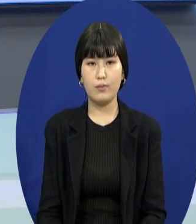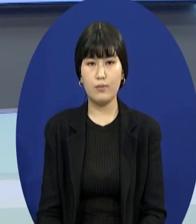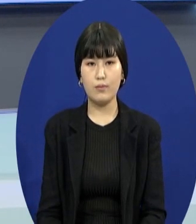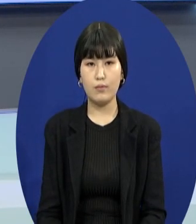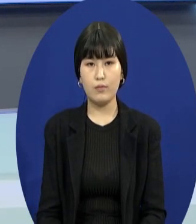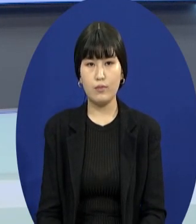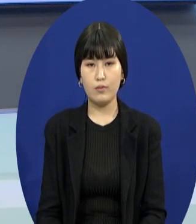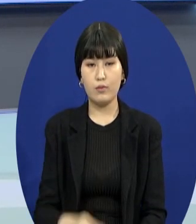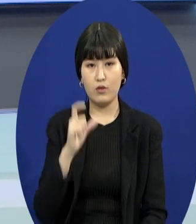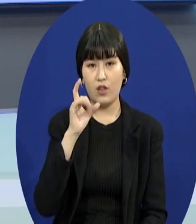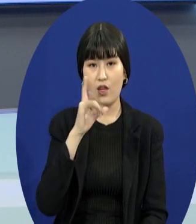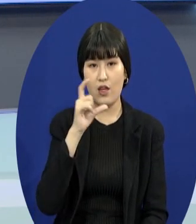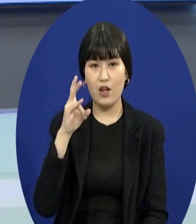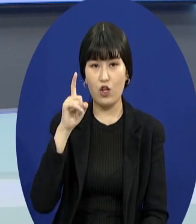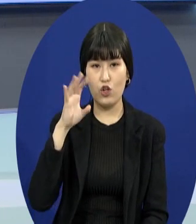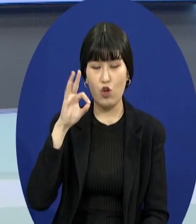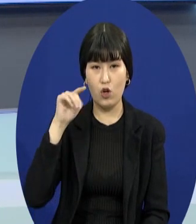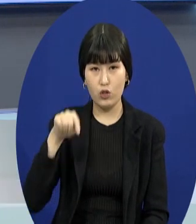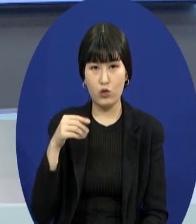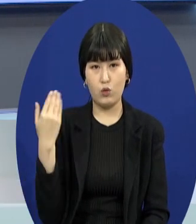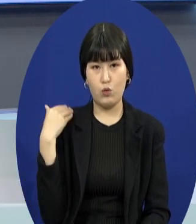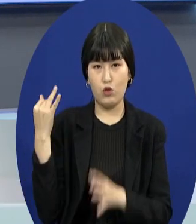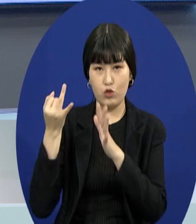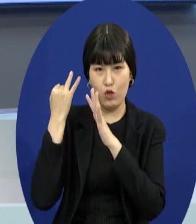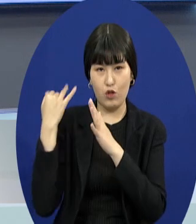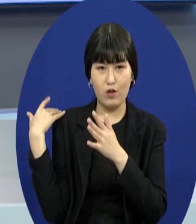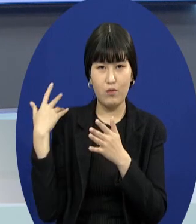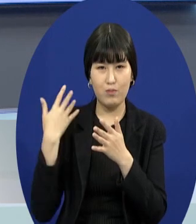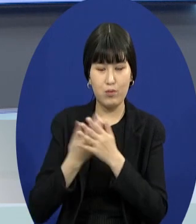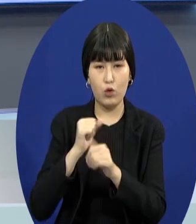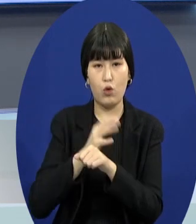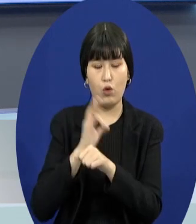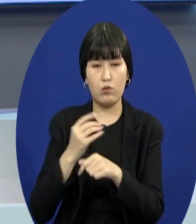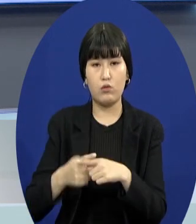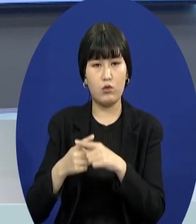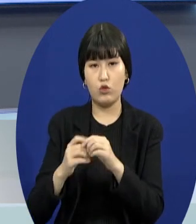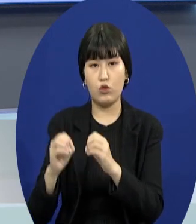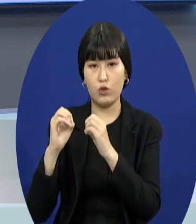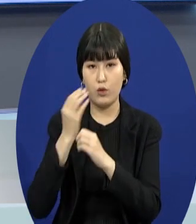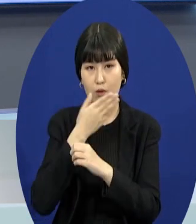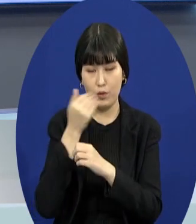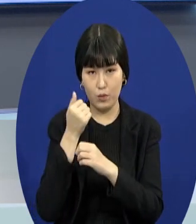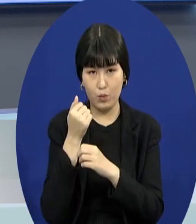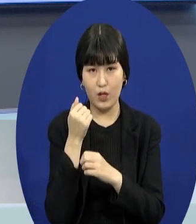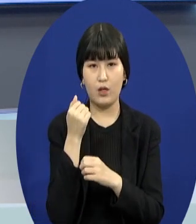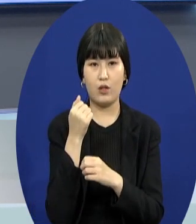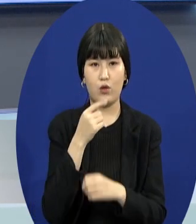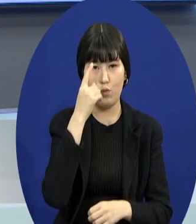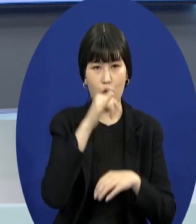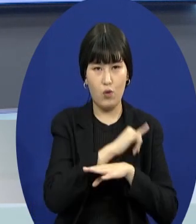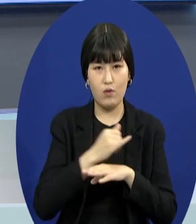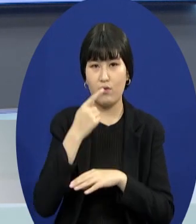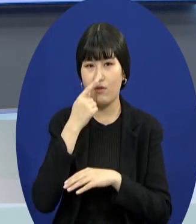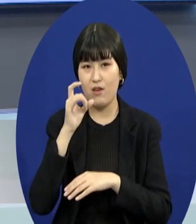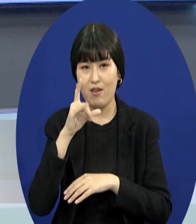За, Ирээн хотод сүүлийн 7 хоногт коронавирусын халдвар нэмж бүртгэгдээгүй байна. Ирээн замын үүдийн нөхцөл байдал хэзээ хэвийн болох нь тодорхойгүй байгаа ч